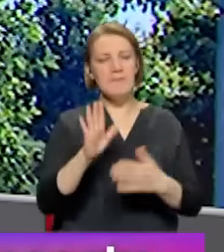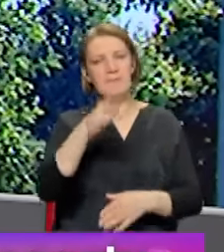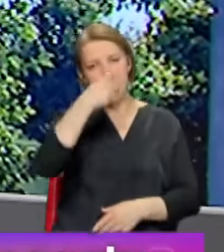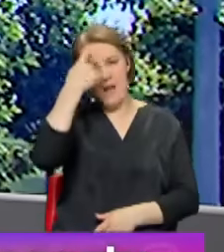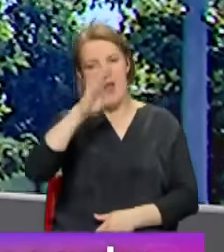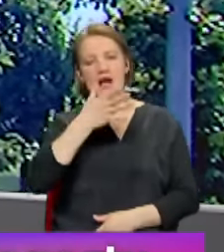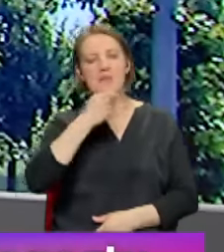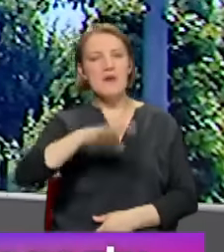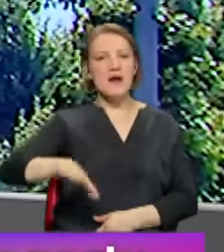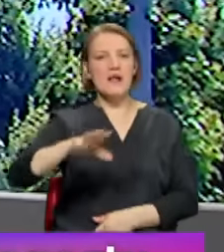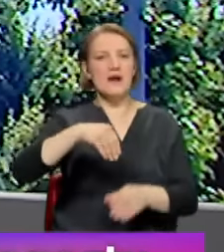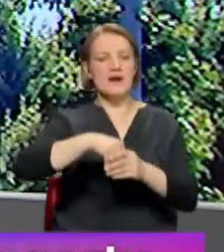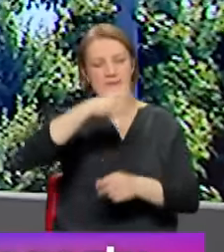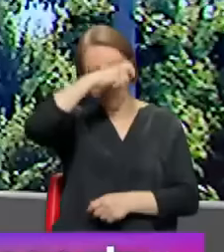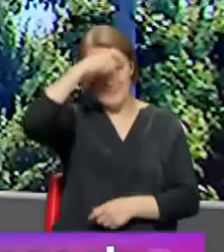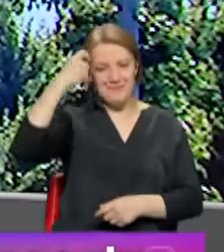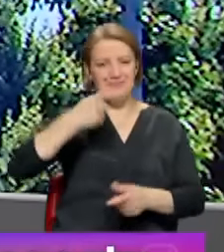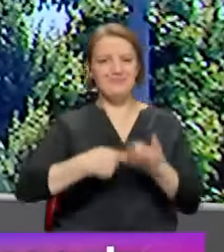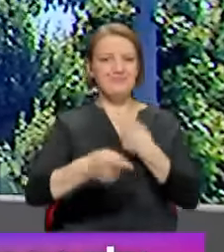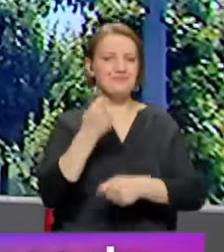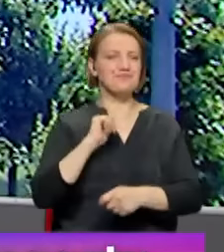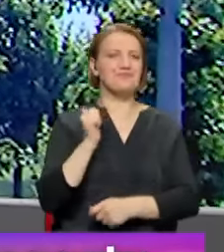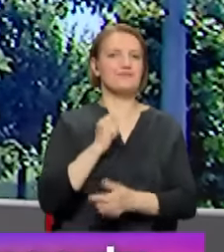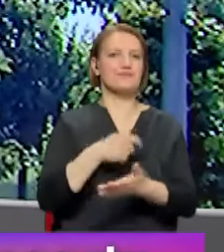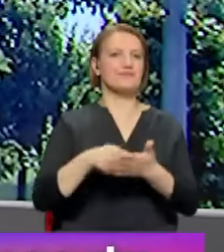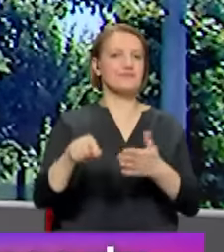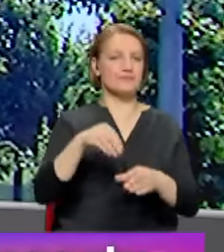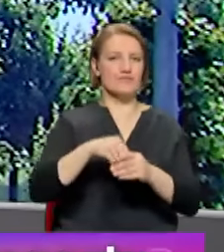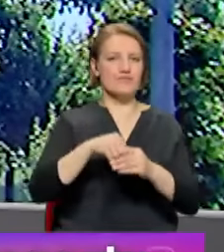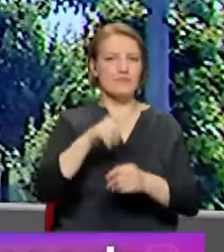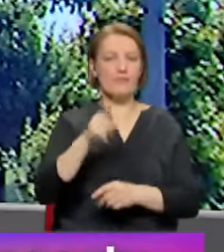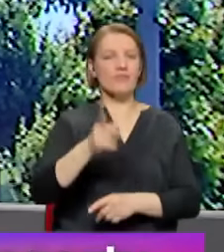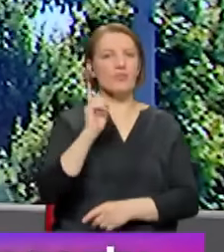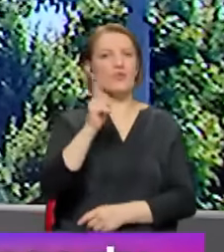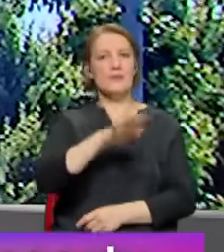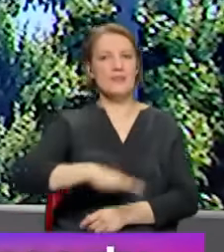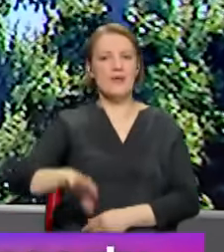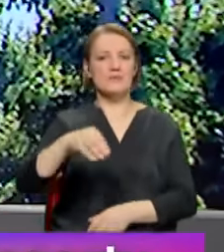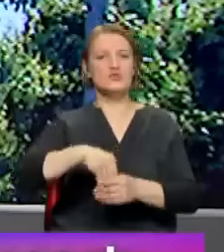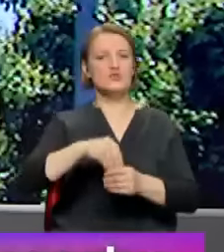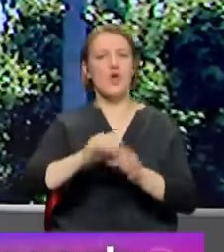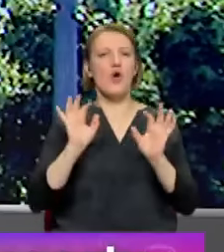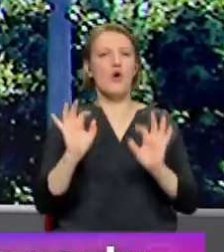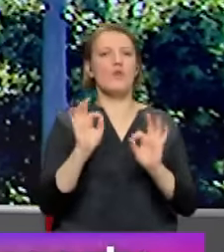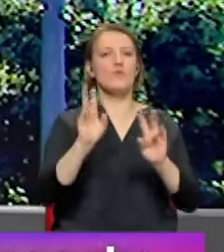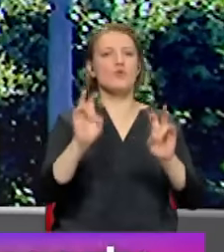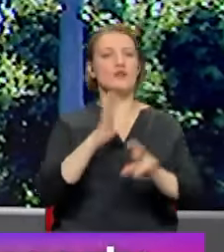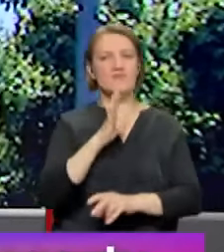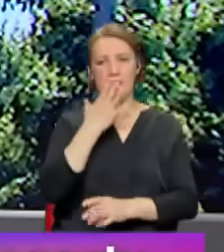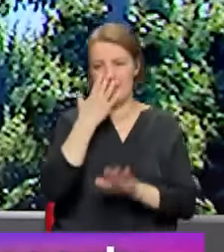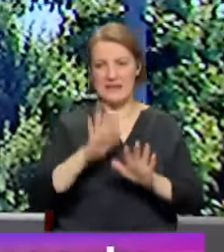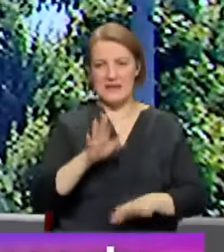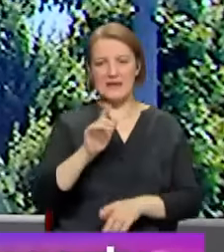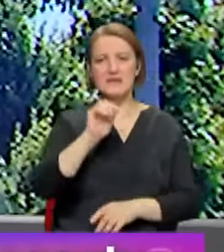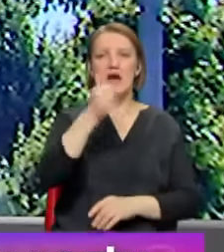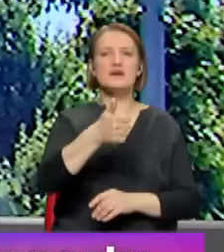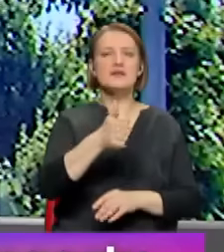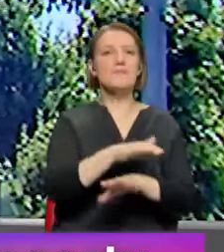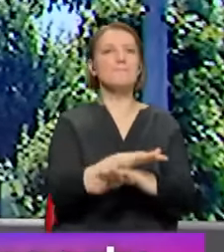belki emekler için, emekçiler için, esnaf için, asgari ücretler için, öğretmenlerimiz için önemli konular var bekleyen.